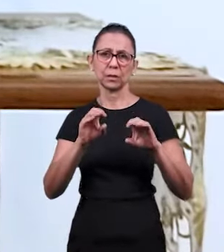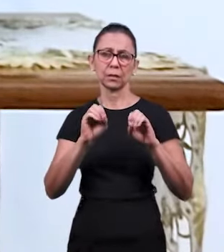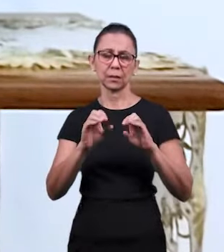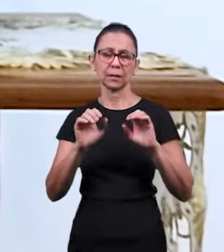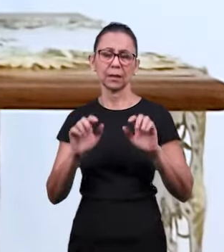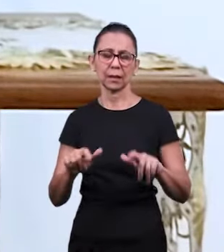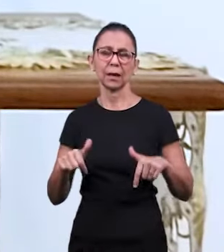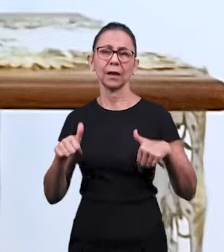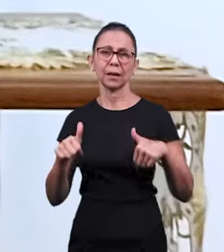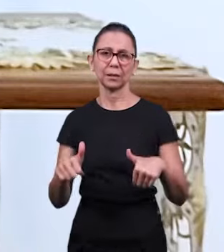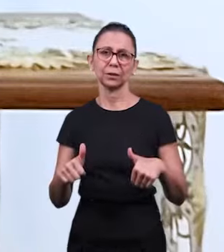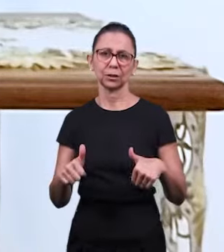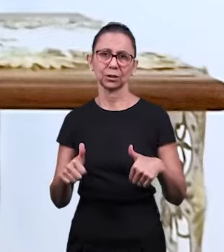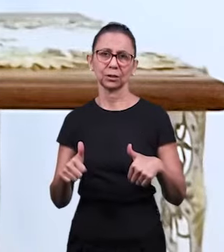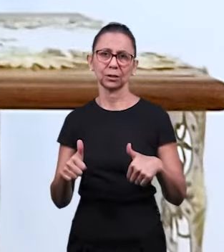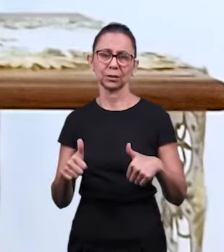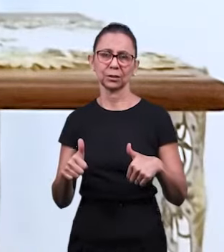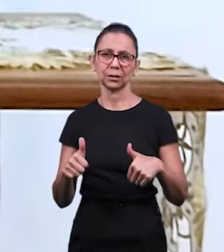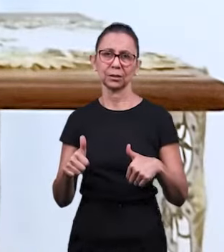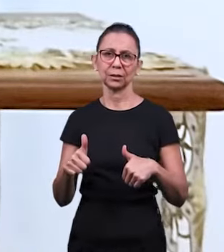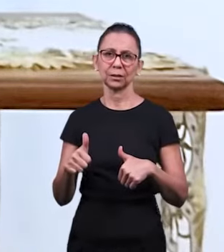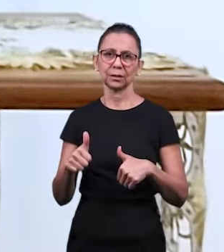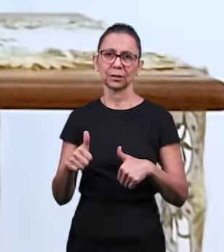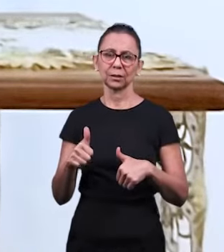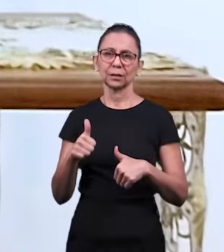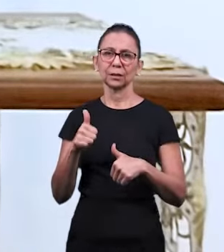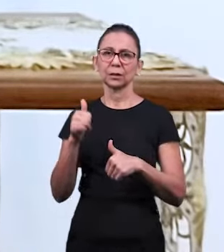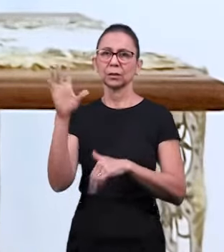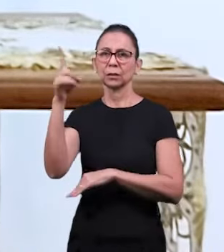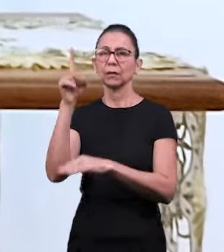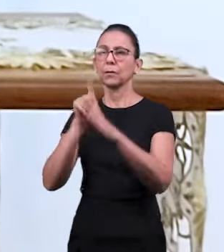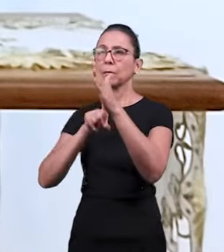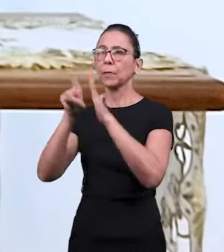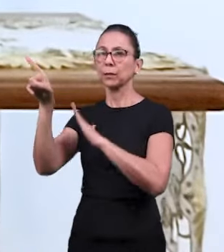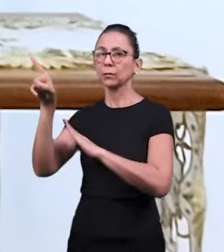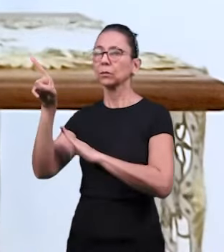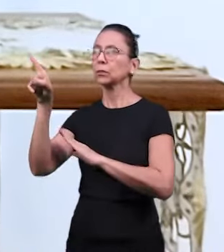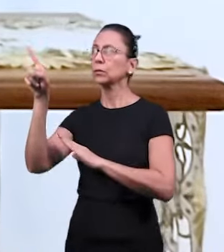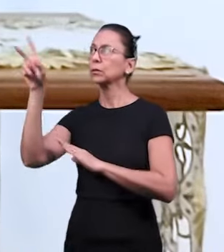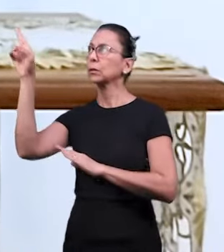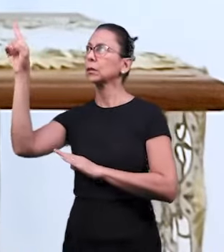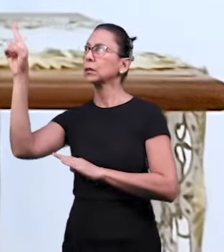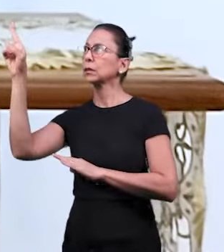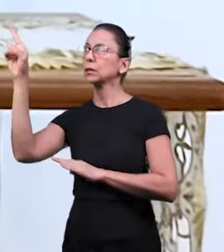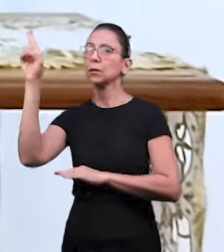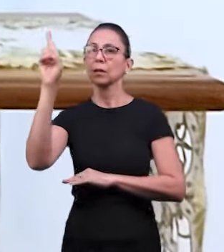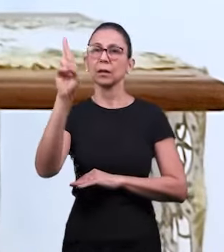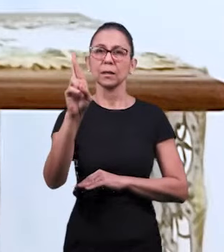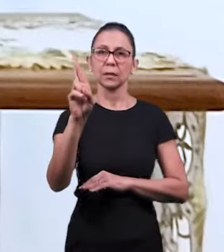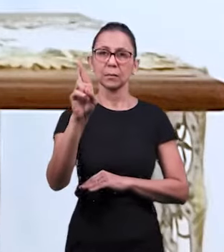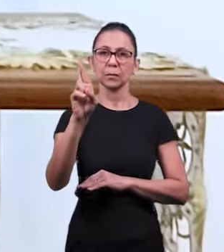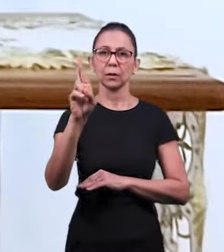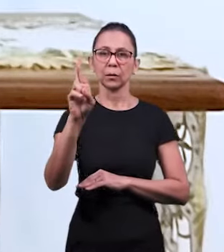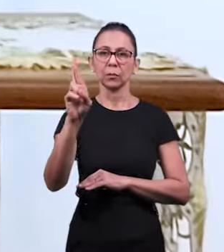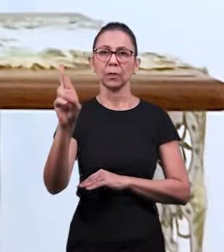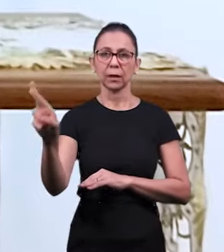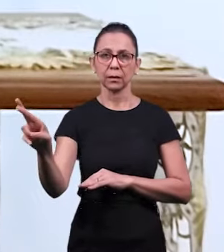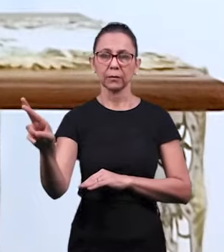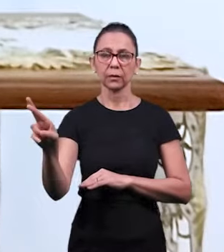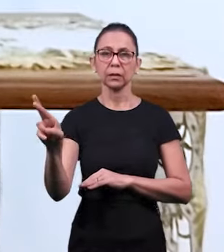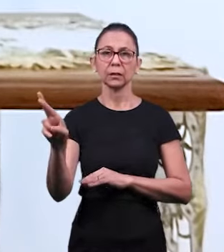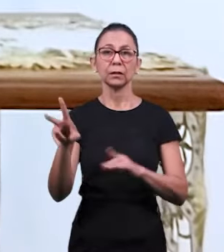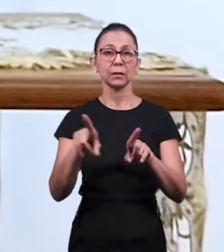также. И Давиду Бог ответил, и нам Он отвечает. Он всегда советует нам. И